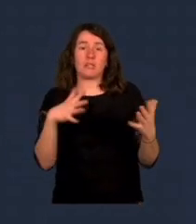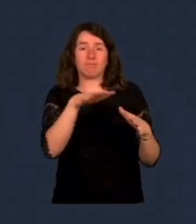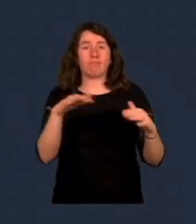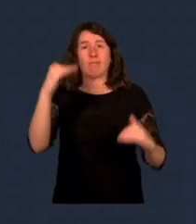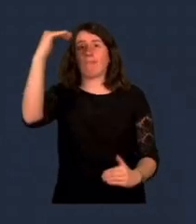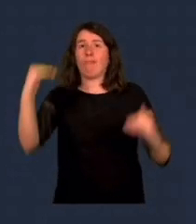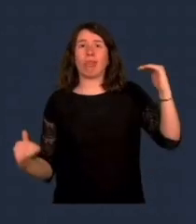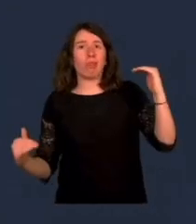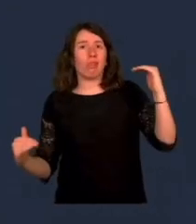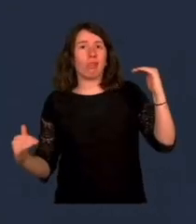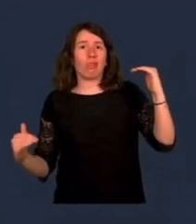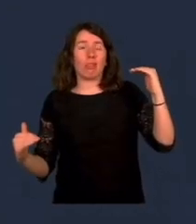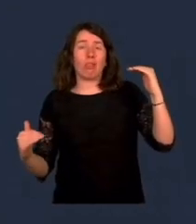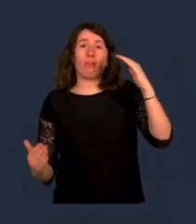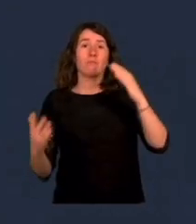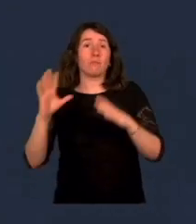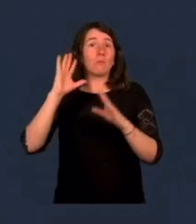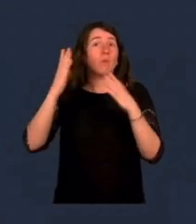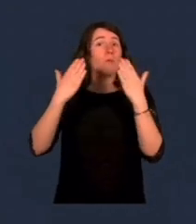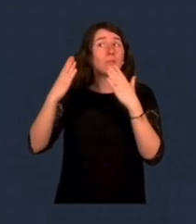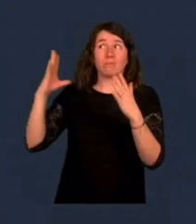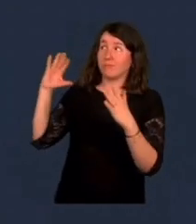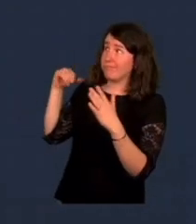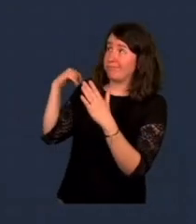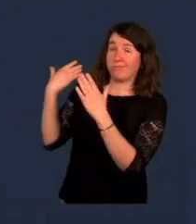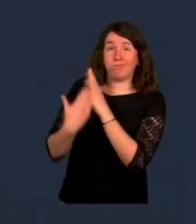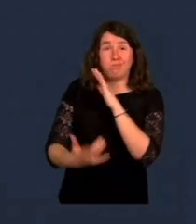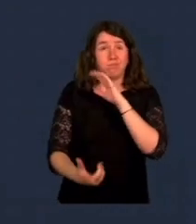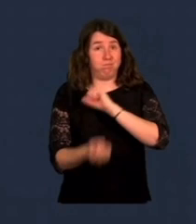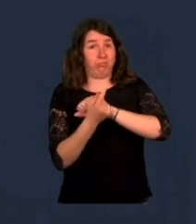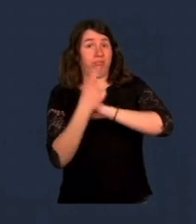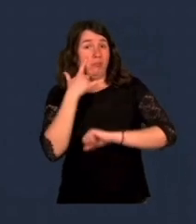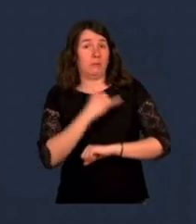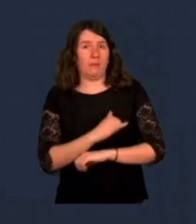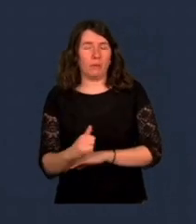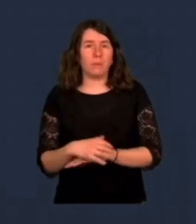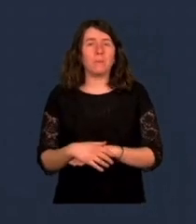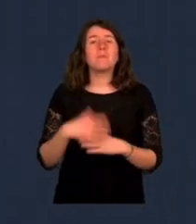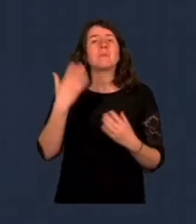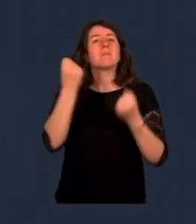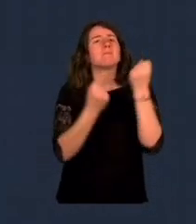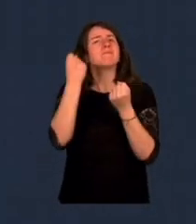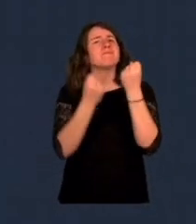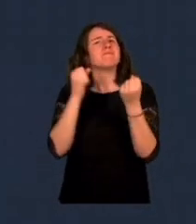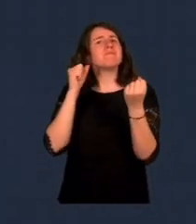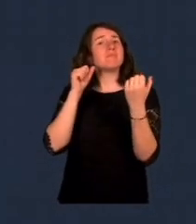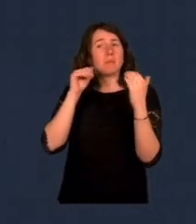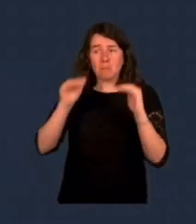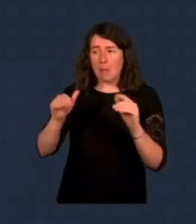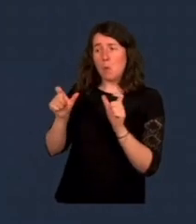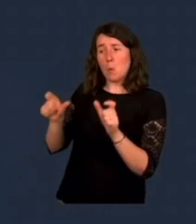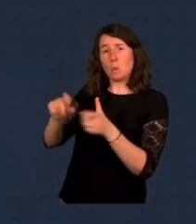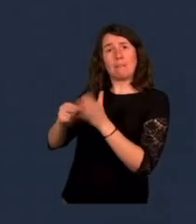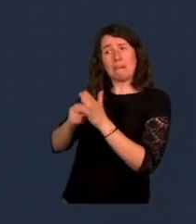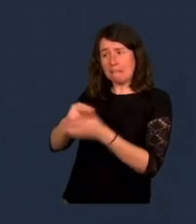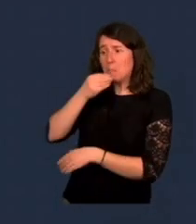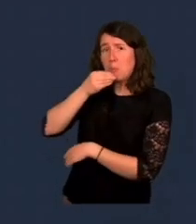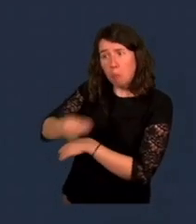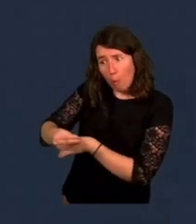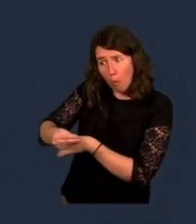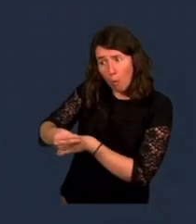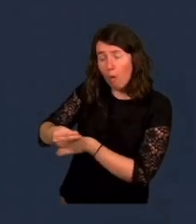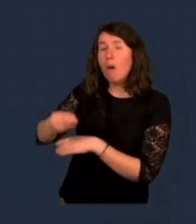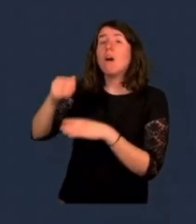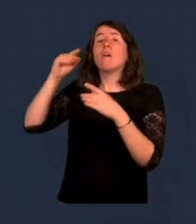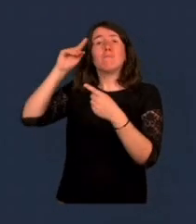territoires inédite depuis l'abolition de l'octroi. En restreignant la circulation des véhicules ayant pourtant passé le contrôle technique, y compris sur les